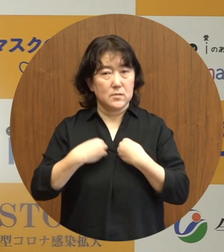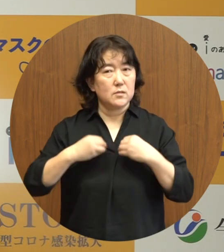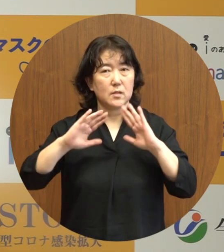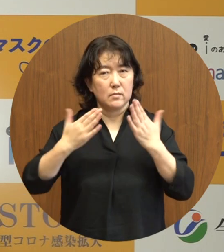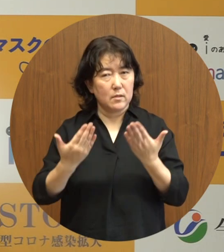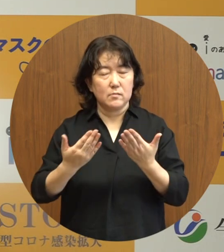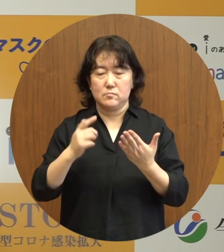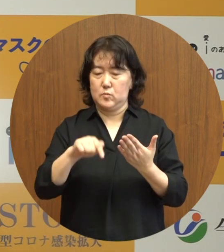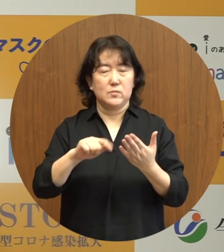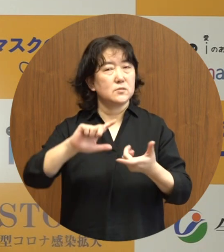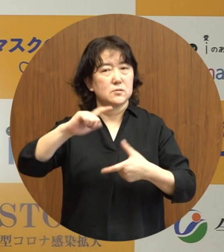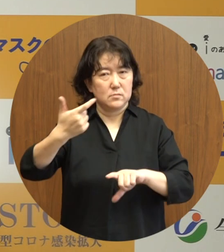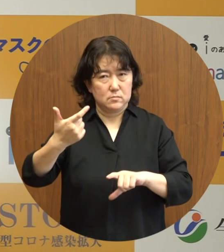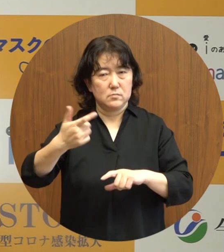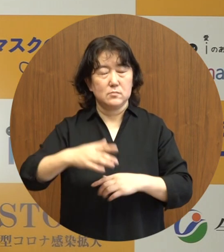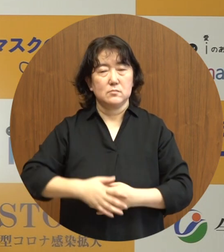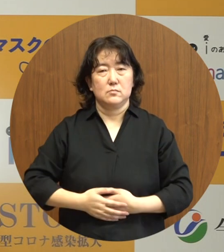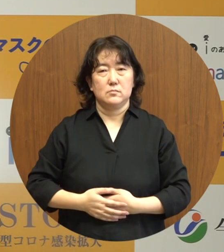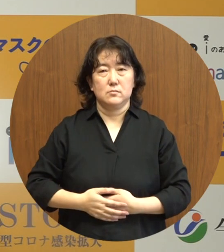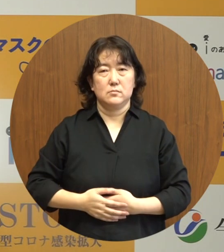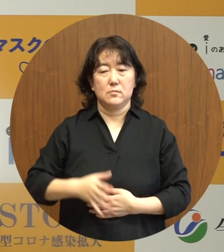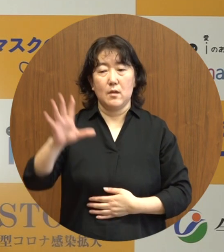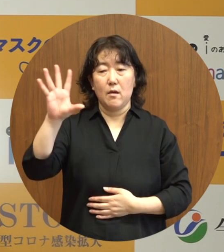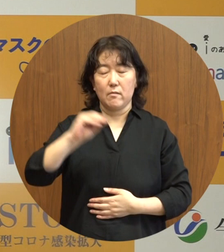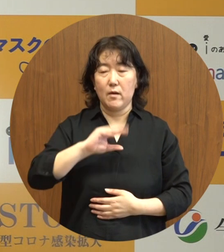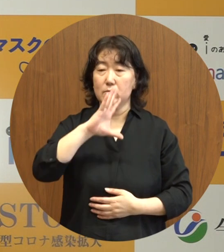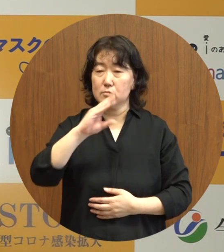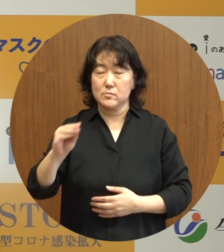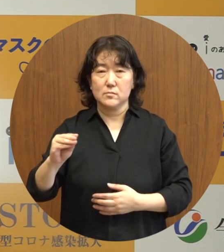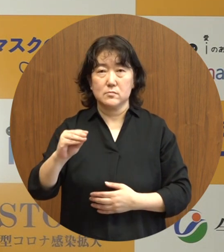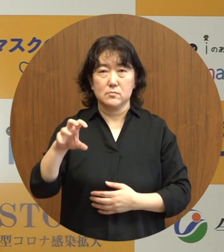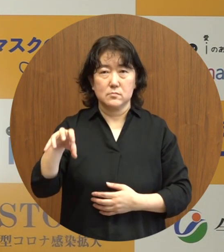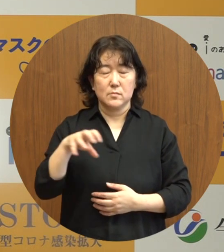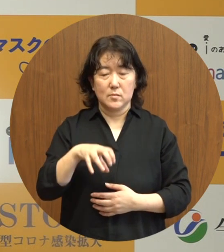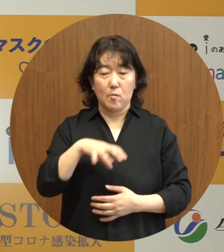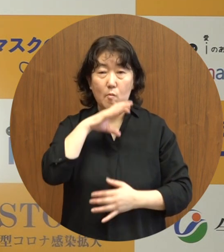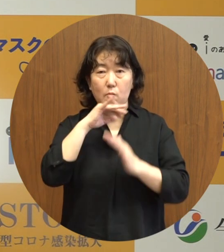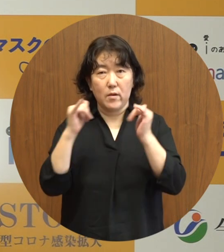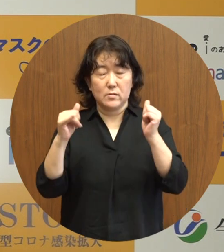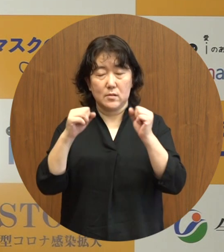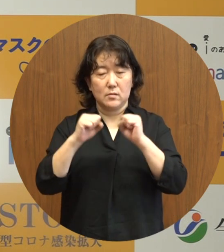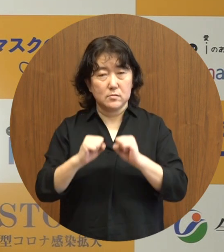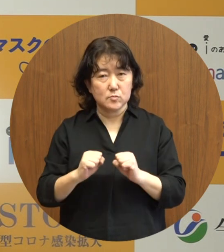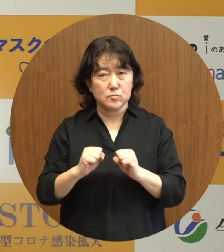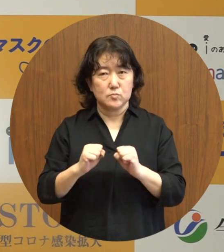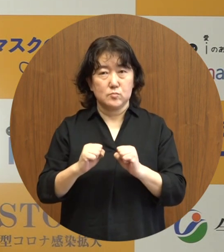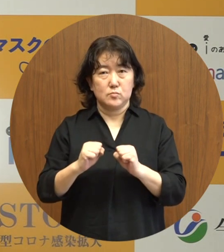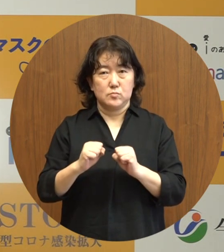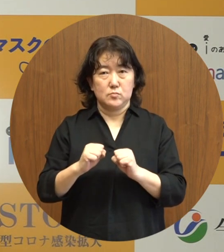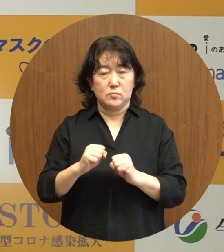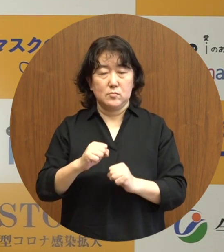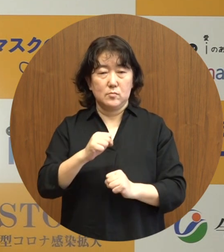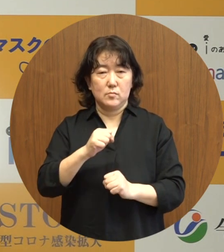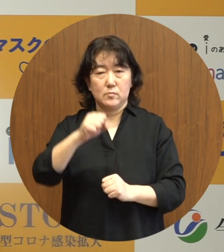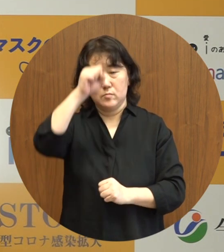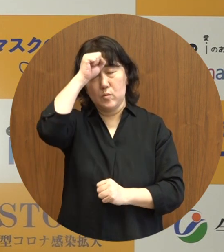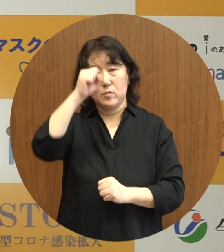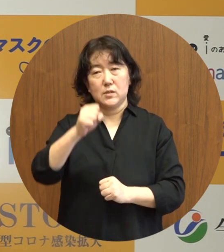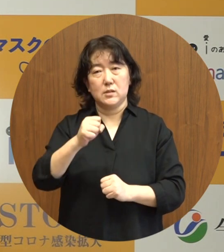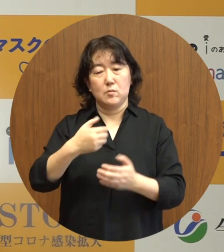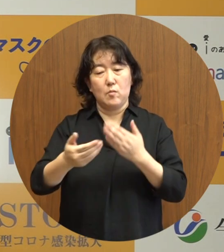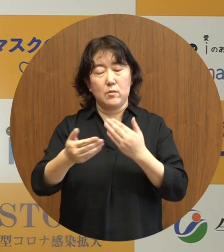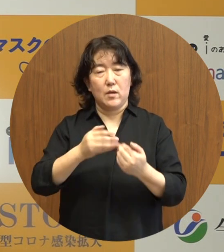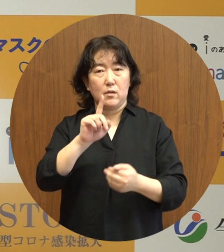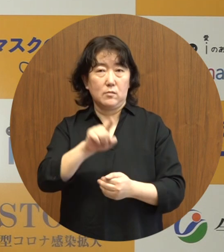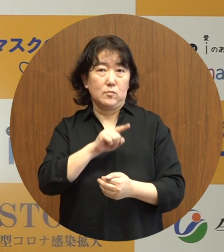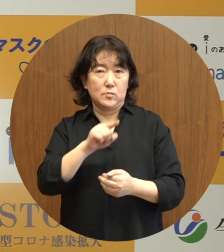ではございません。帰省先のご家庭にお年を召された高齢者の方や既往症、基礎